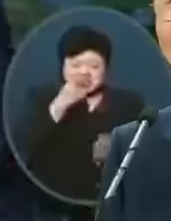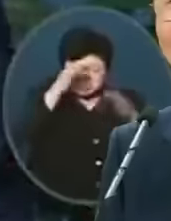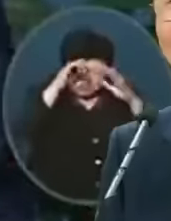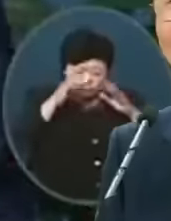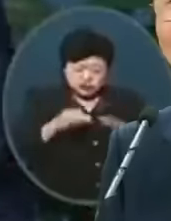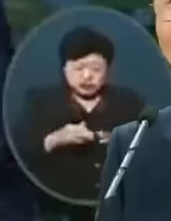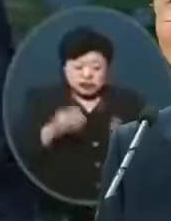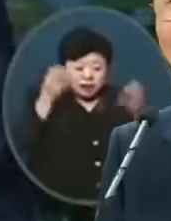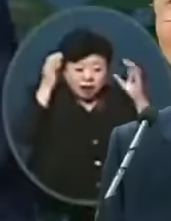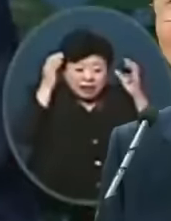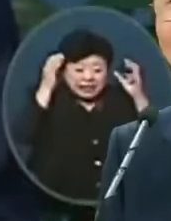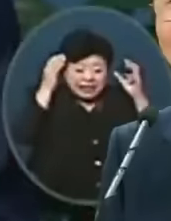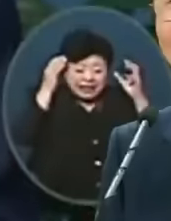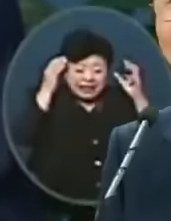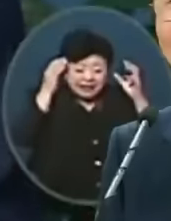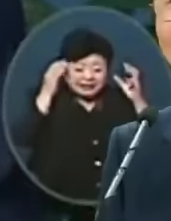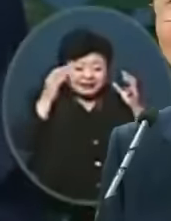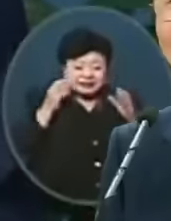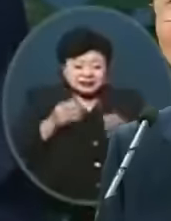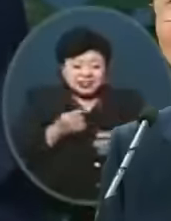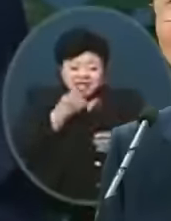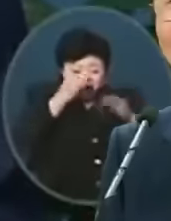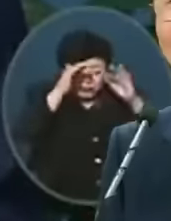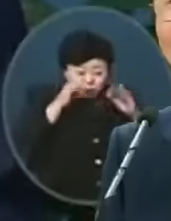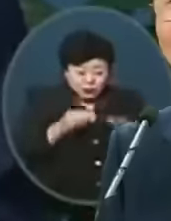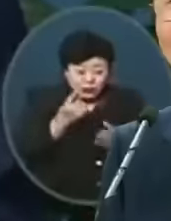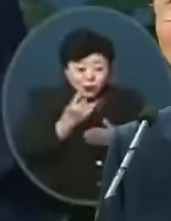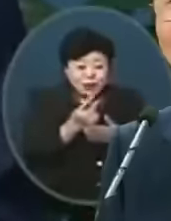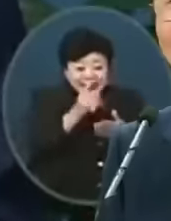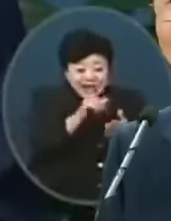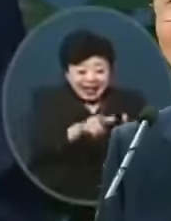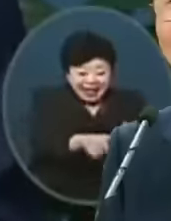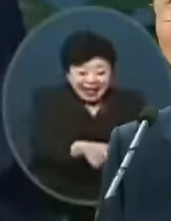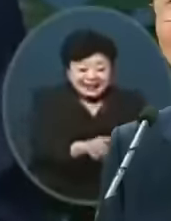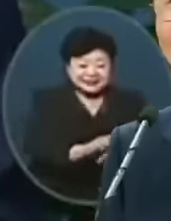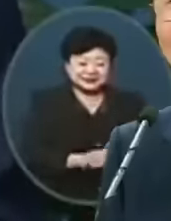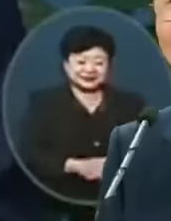어릴 때 눈이 내리면